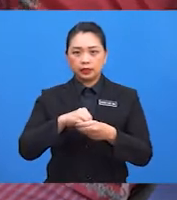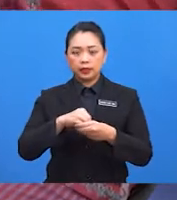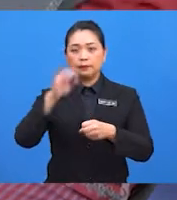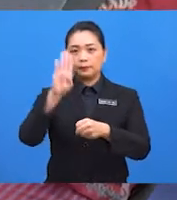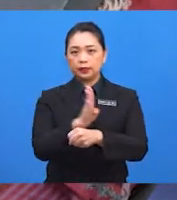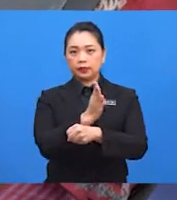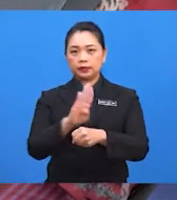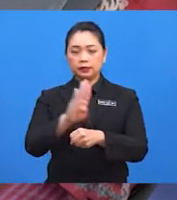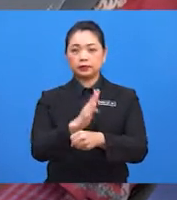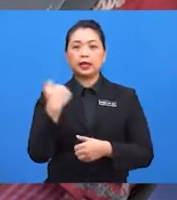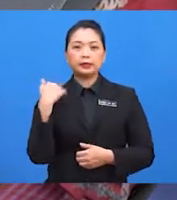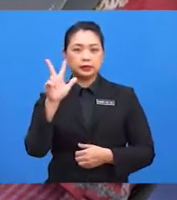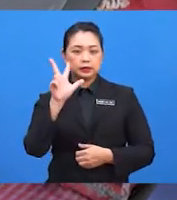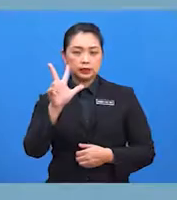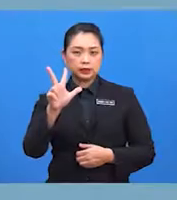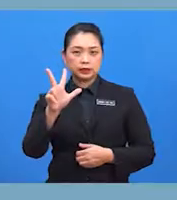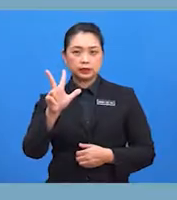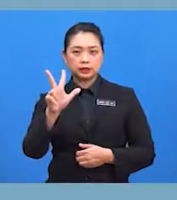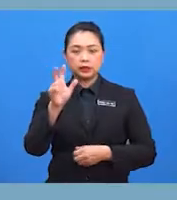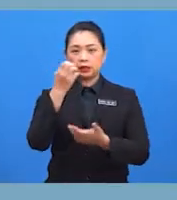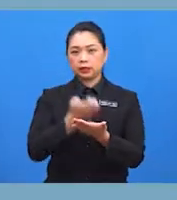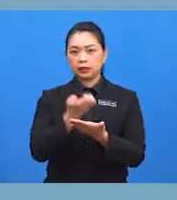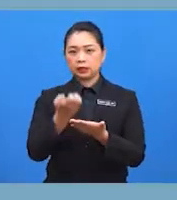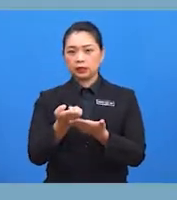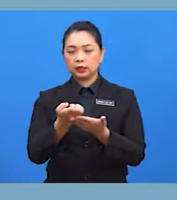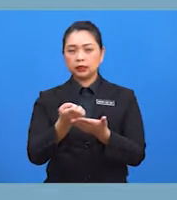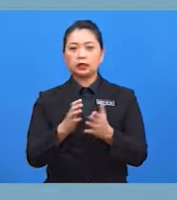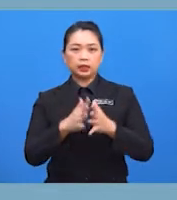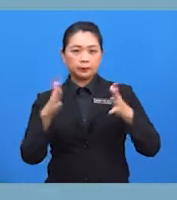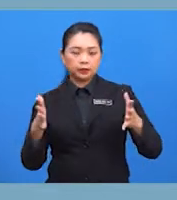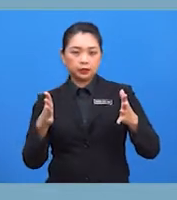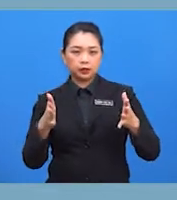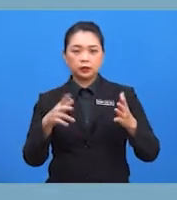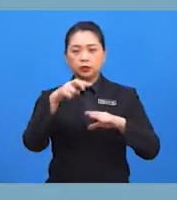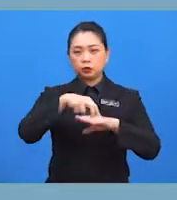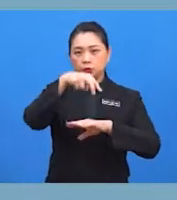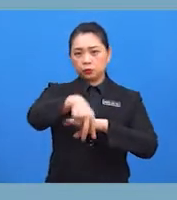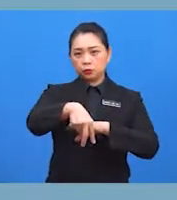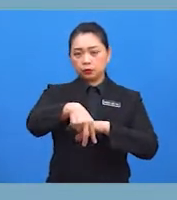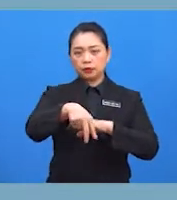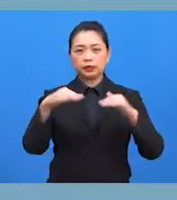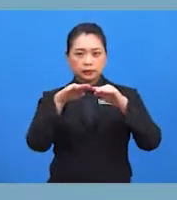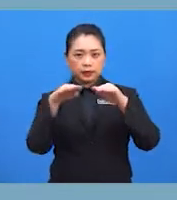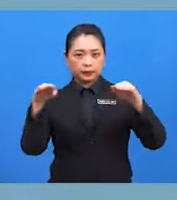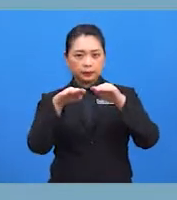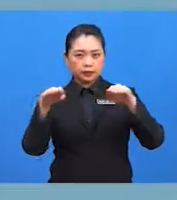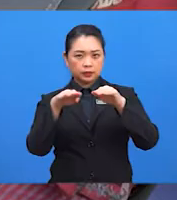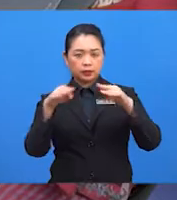tiga keadaan ekonomi, iaitu pengembangan ekonomi, kemelesetan ekonomi dan kestabilan ekonomi.